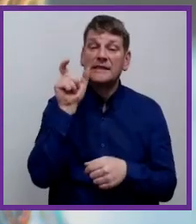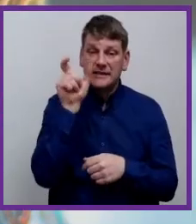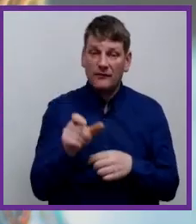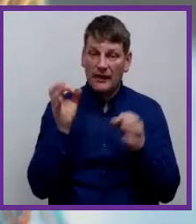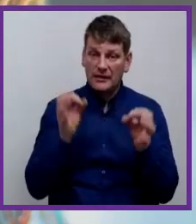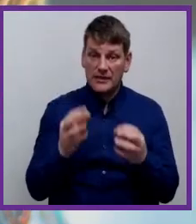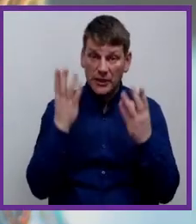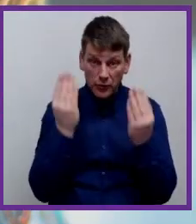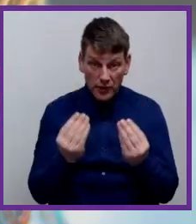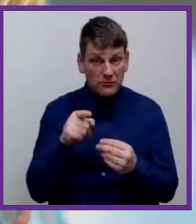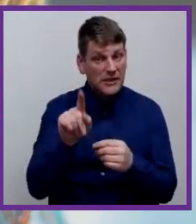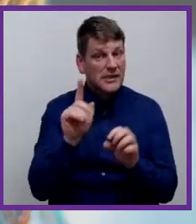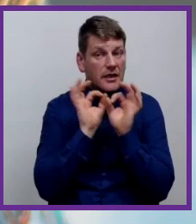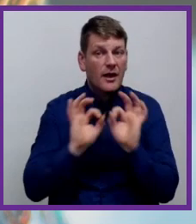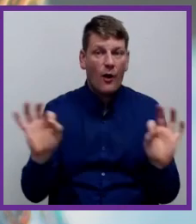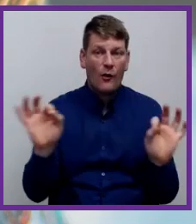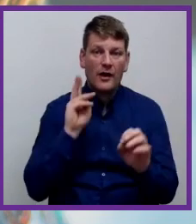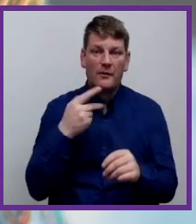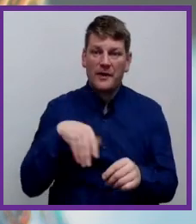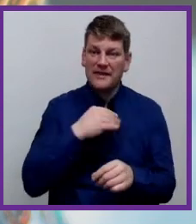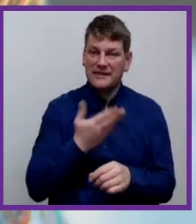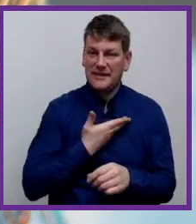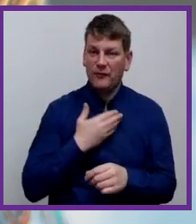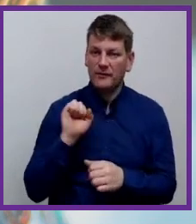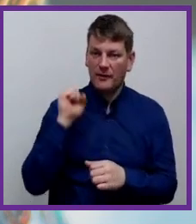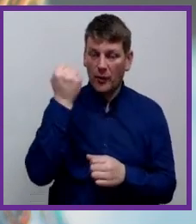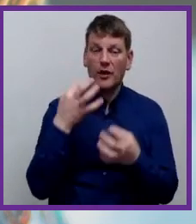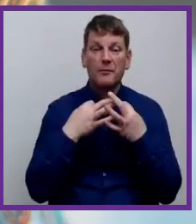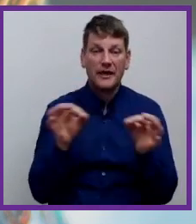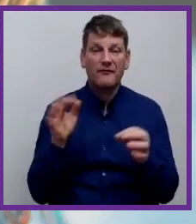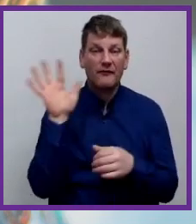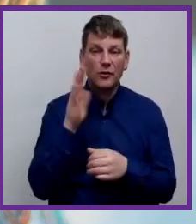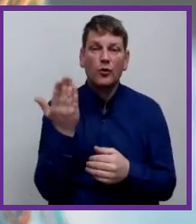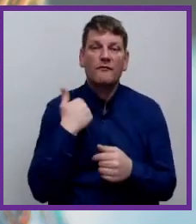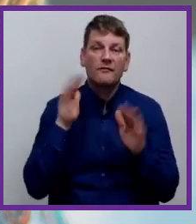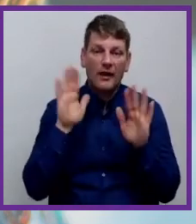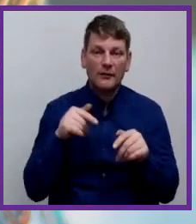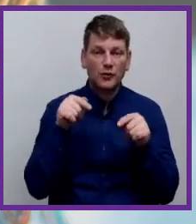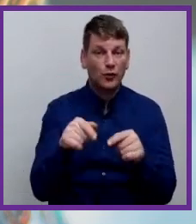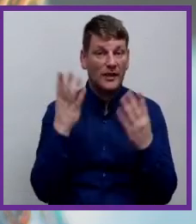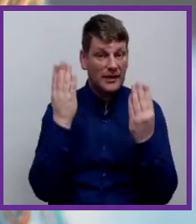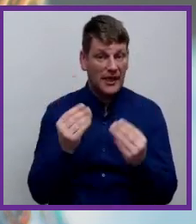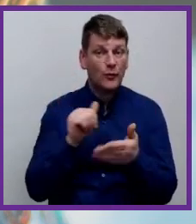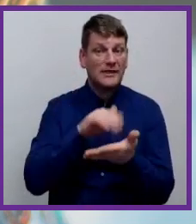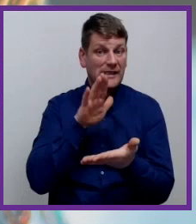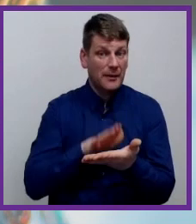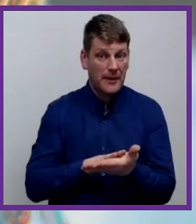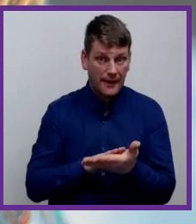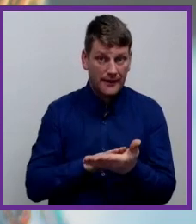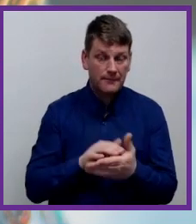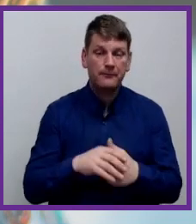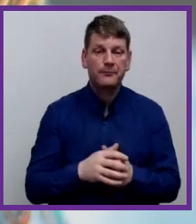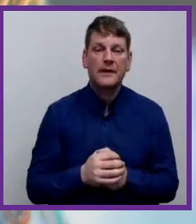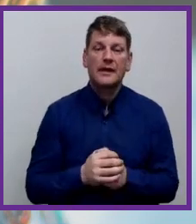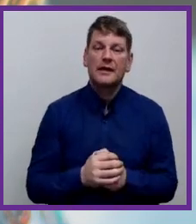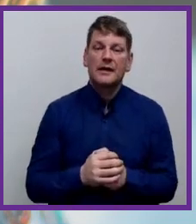dienā. Tas ir jauki, ka mēs dzīvojam demokrātiskā brīvā valstī, kurā mēs varam šodien tiešām atzīmēt. Tā,